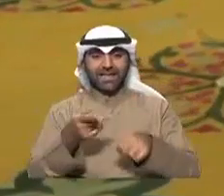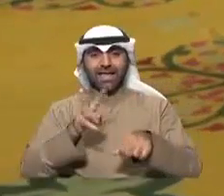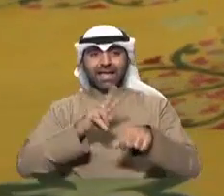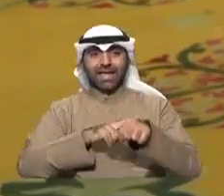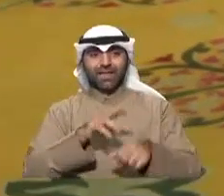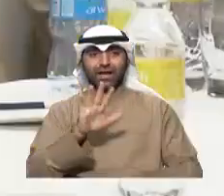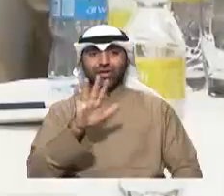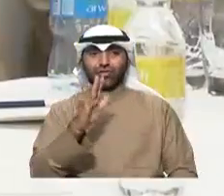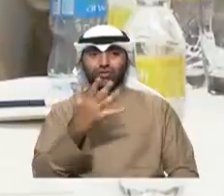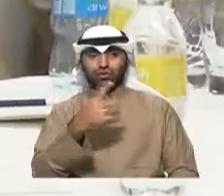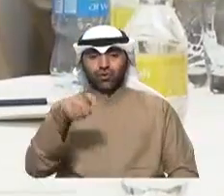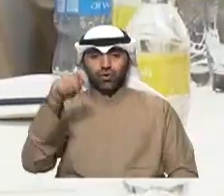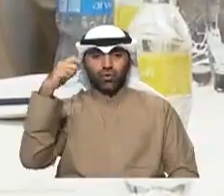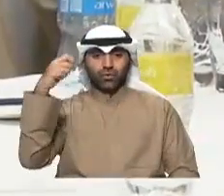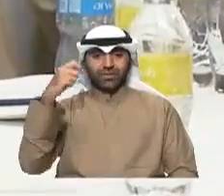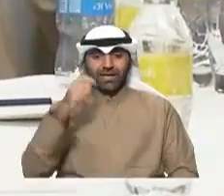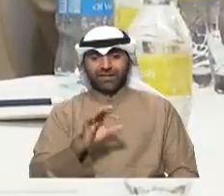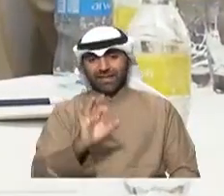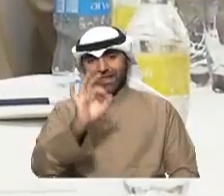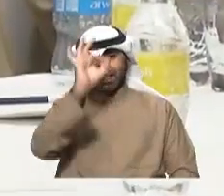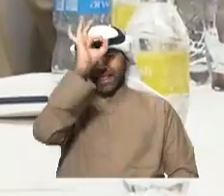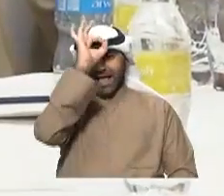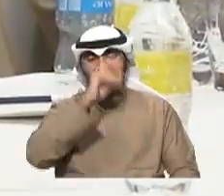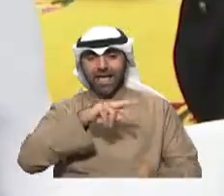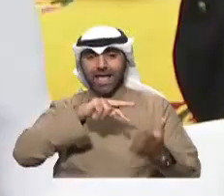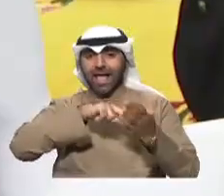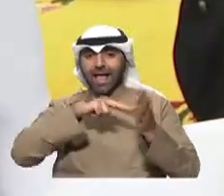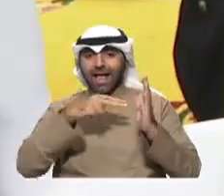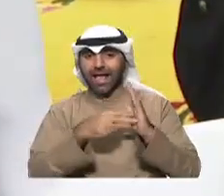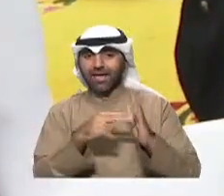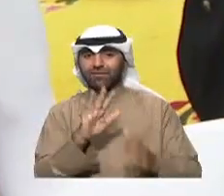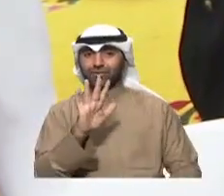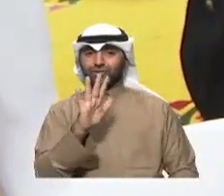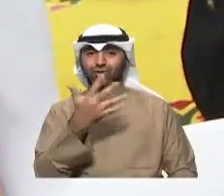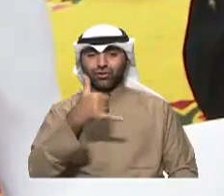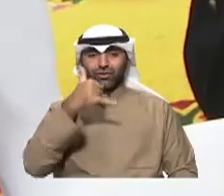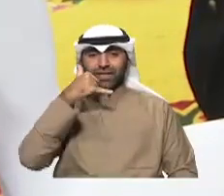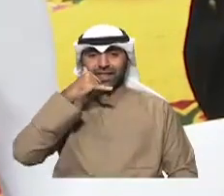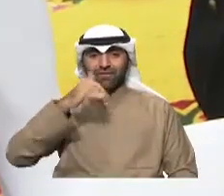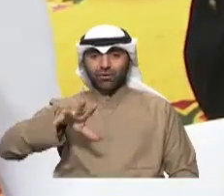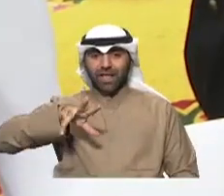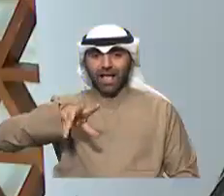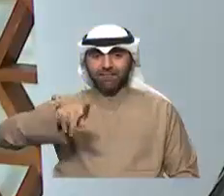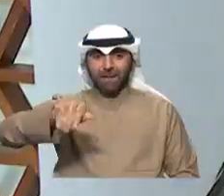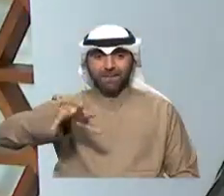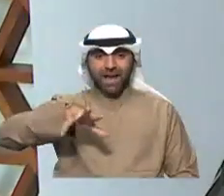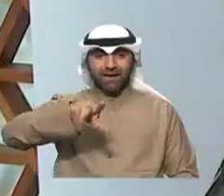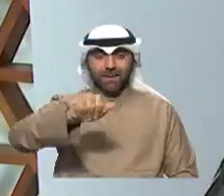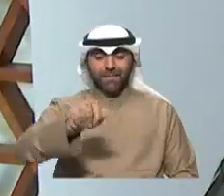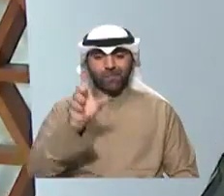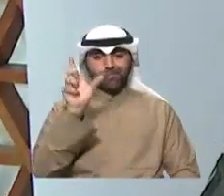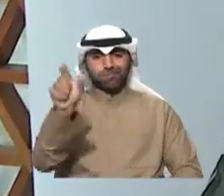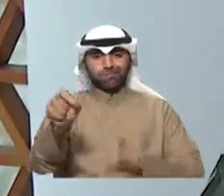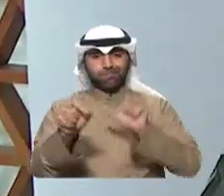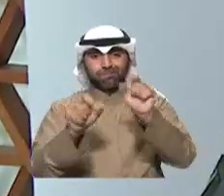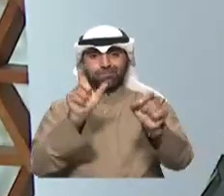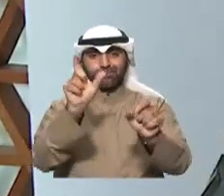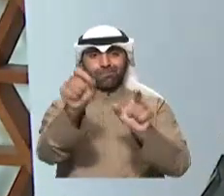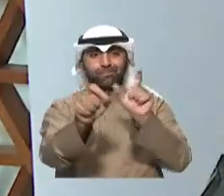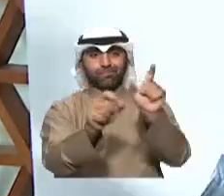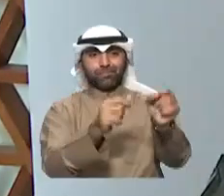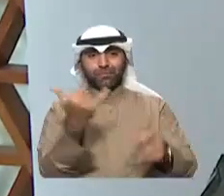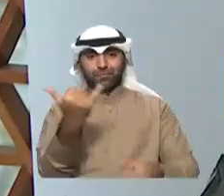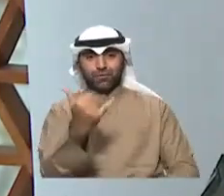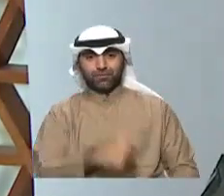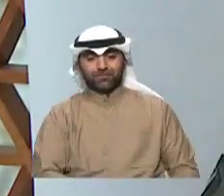وسائلها الإعلامية الرسمية لتجنب الوقوع ضحايا لعصابات الجرائم الإلكترونية. احنا اليوم قاعدين نقدم دور